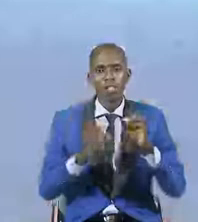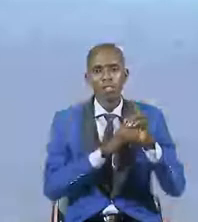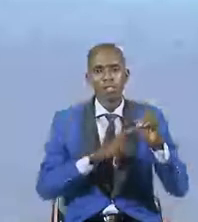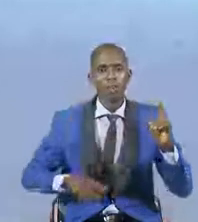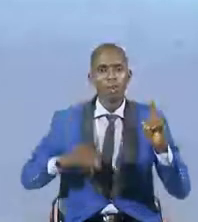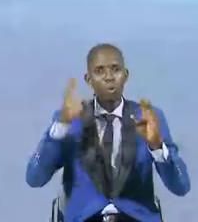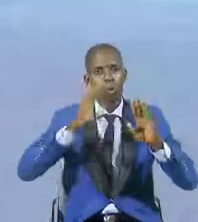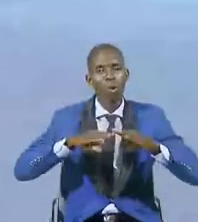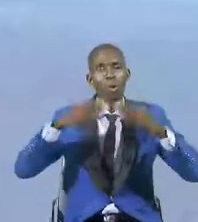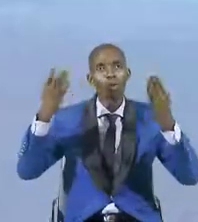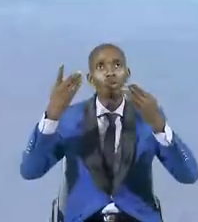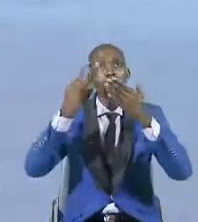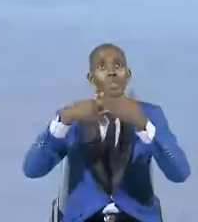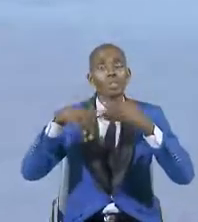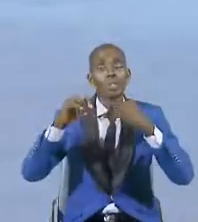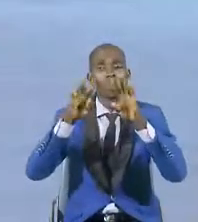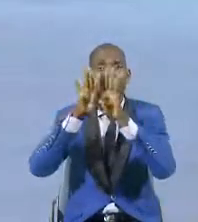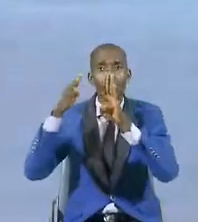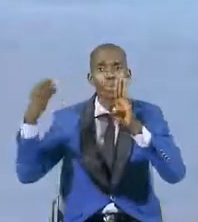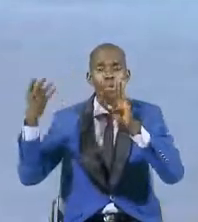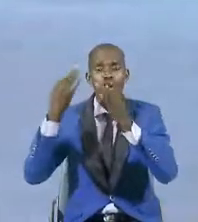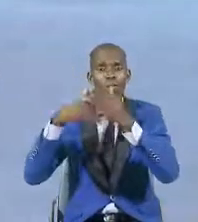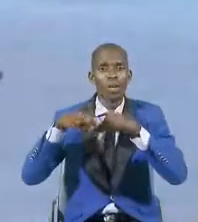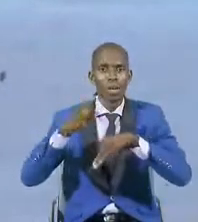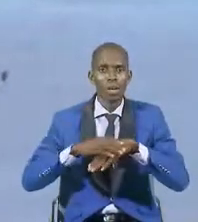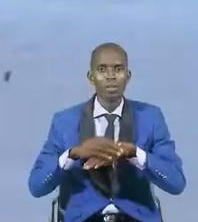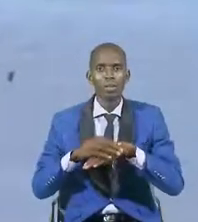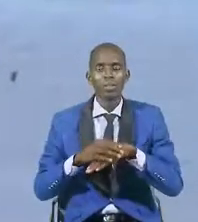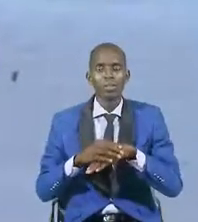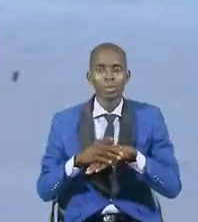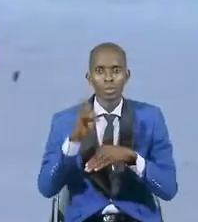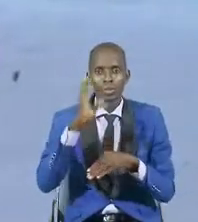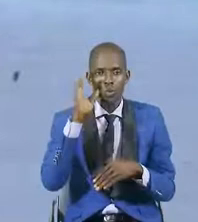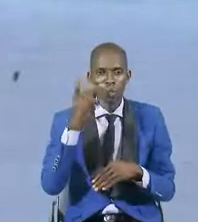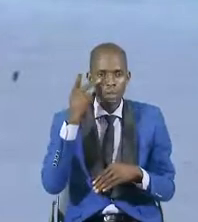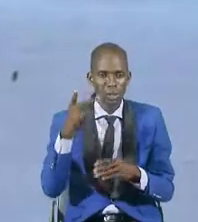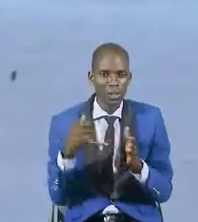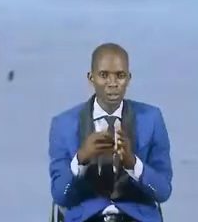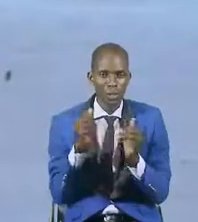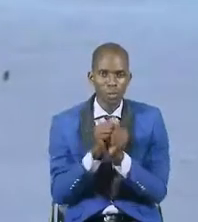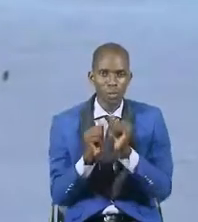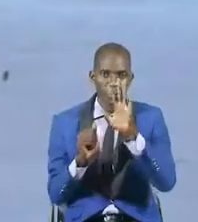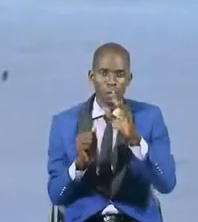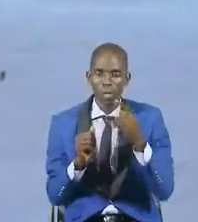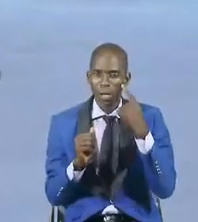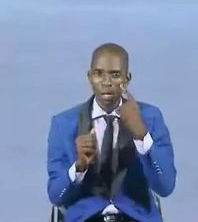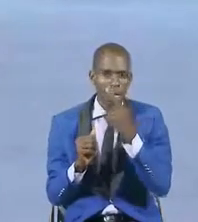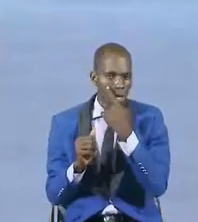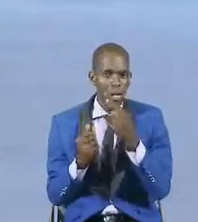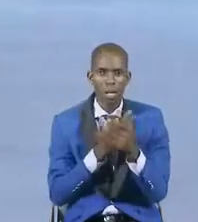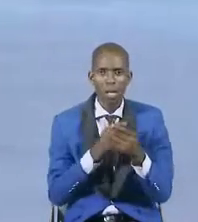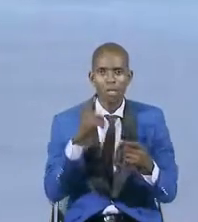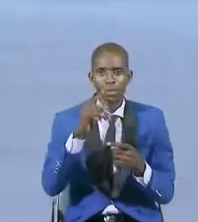ma parole. Et l'autre assistant du roi dit que si le Seigneur ouvrira les cieux, pareille